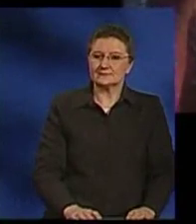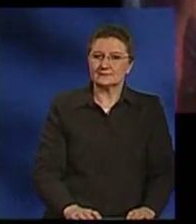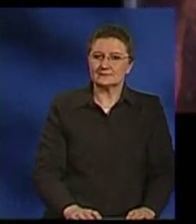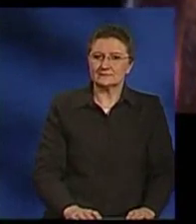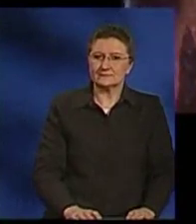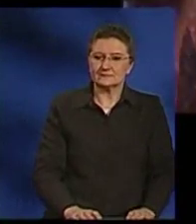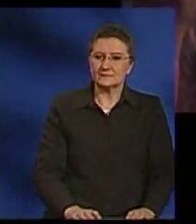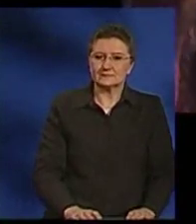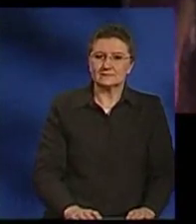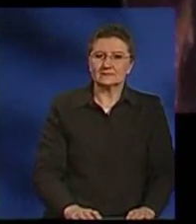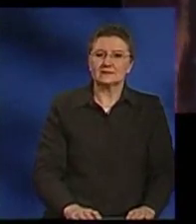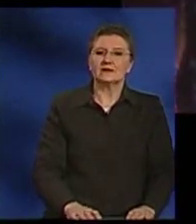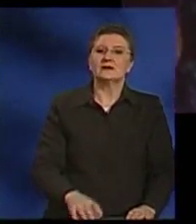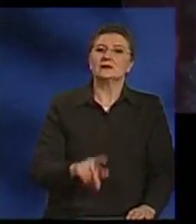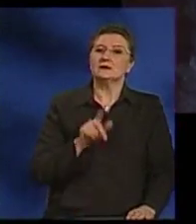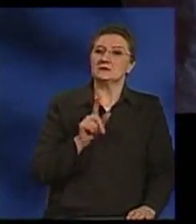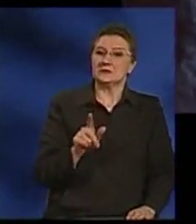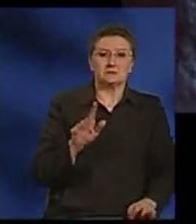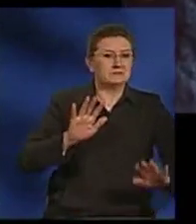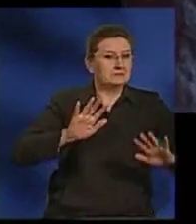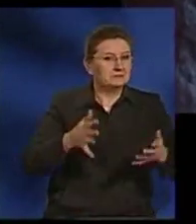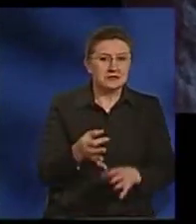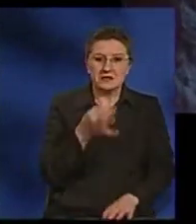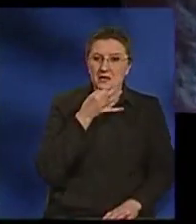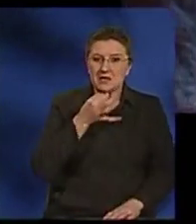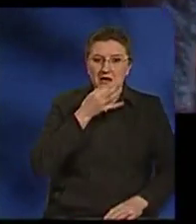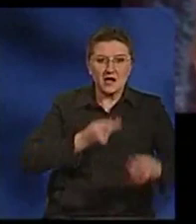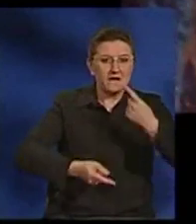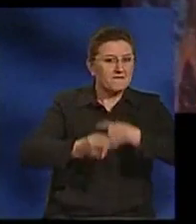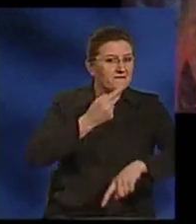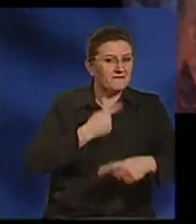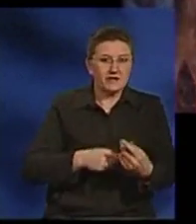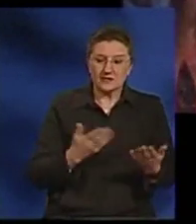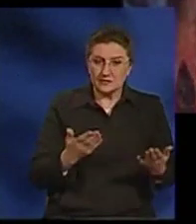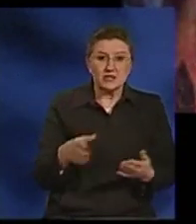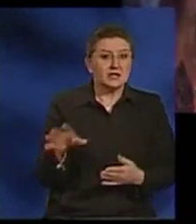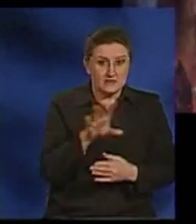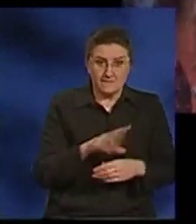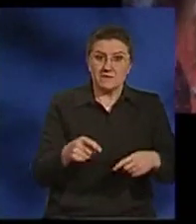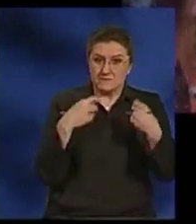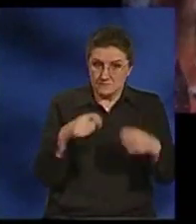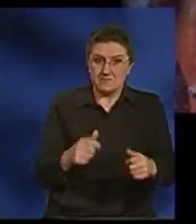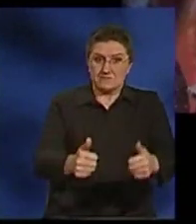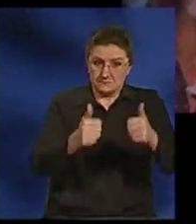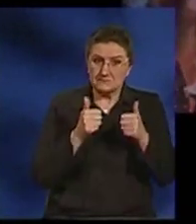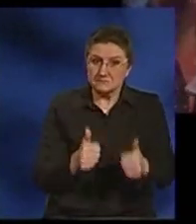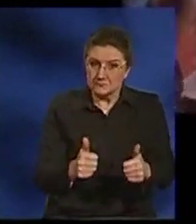Ах, тираны вернутся. Твоя миссия закончилась успешно.